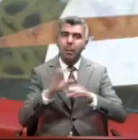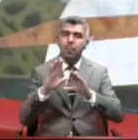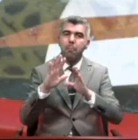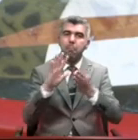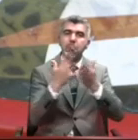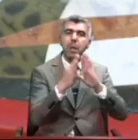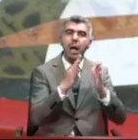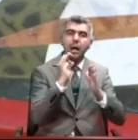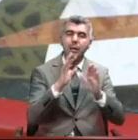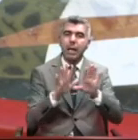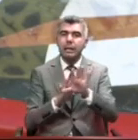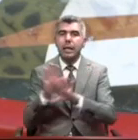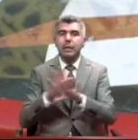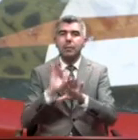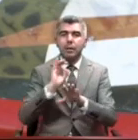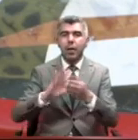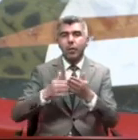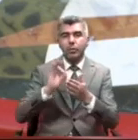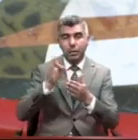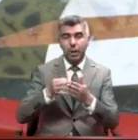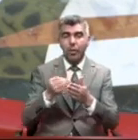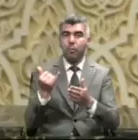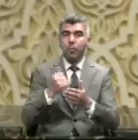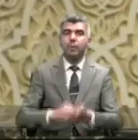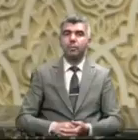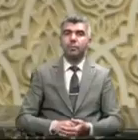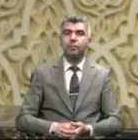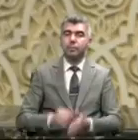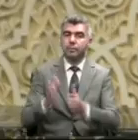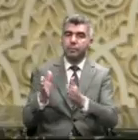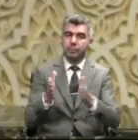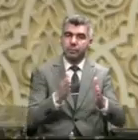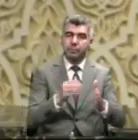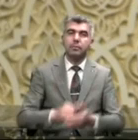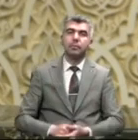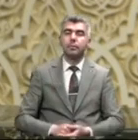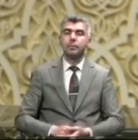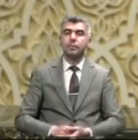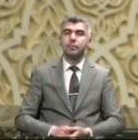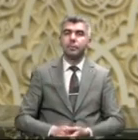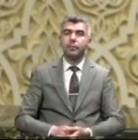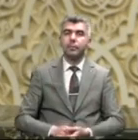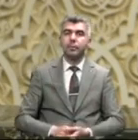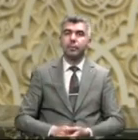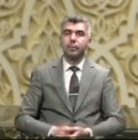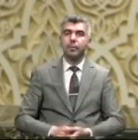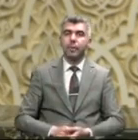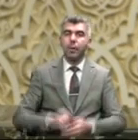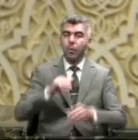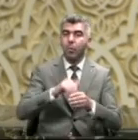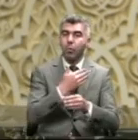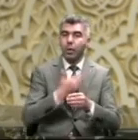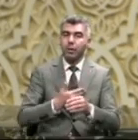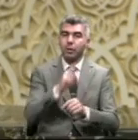للتدبير العقيل للموارد المياهي شكرا سيد الوزير لكم كلمه السيد